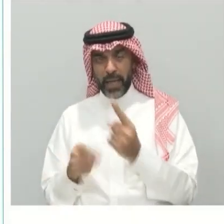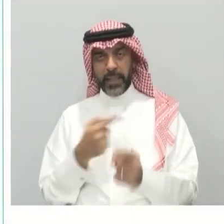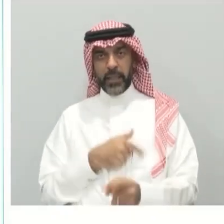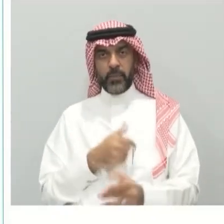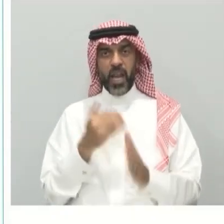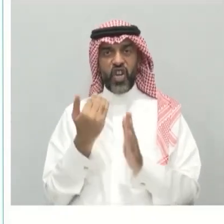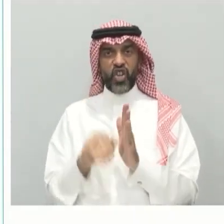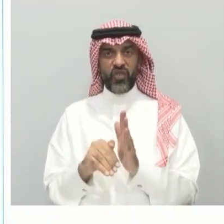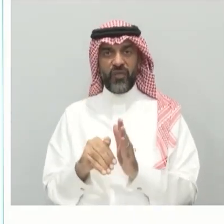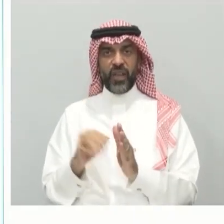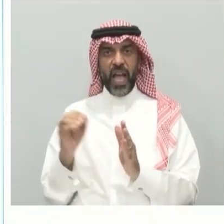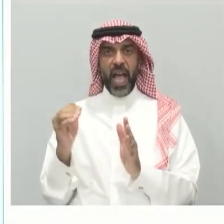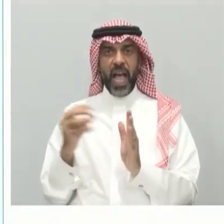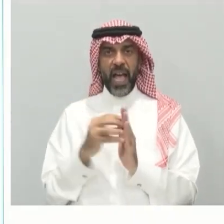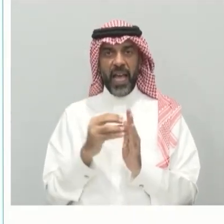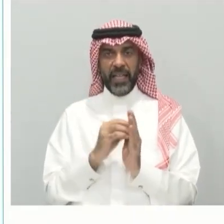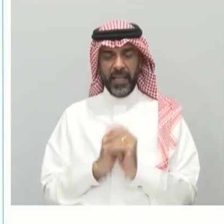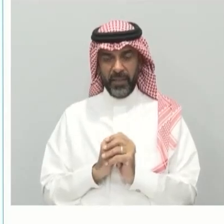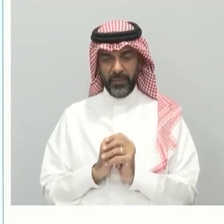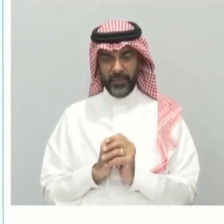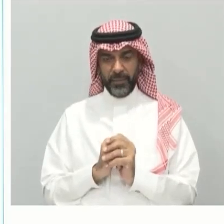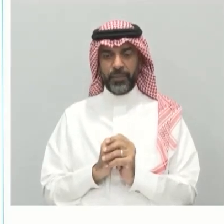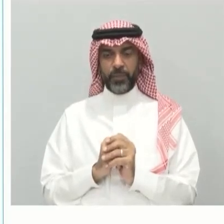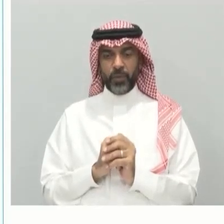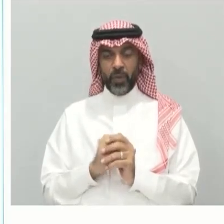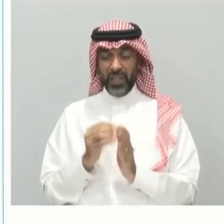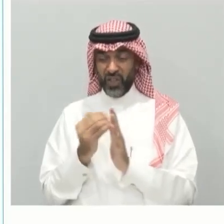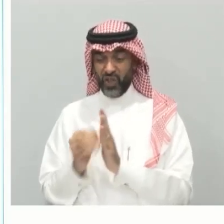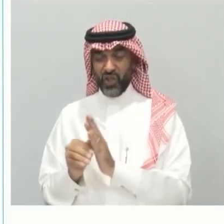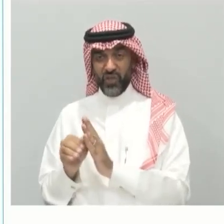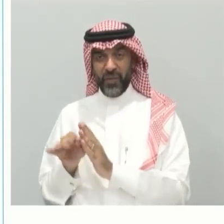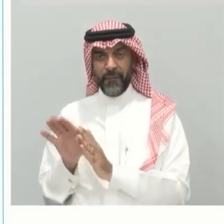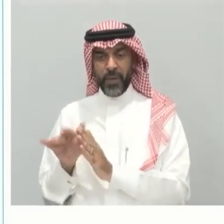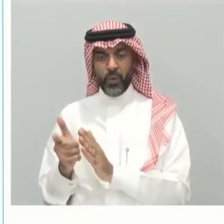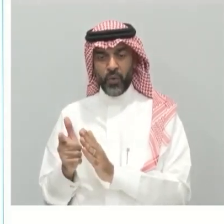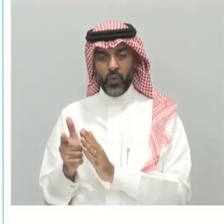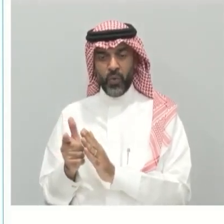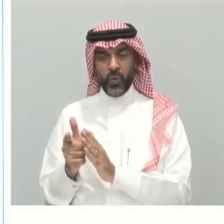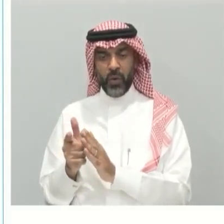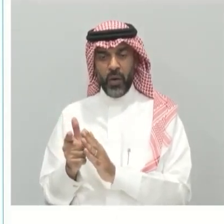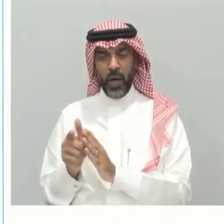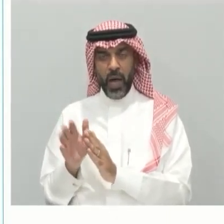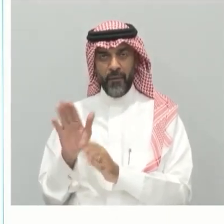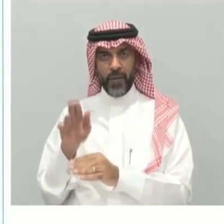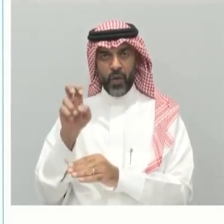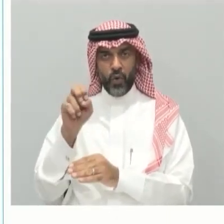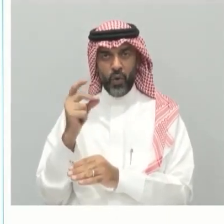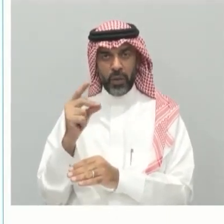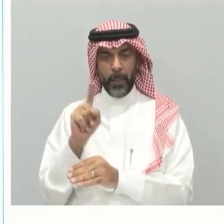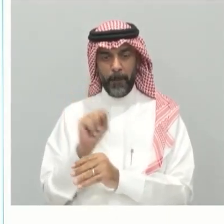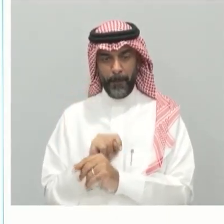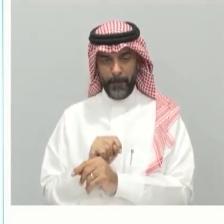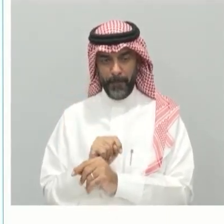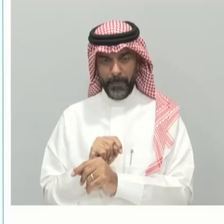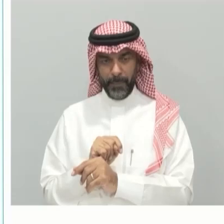الخليه ويحتوي كل نصف خليه على قطب ومحلول يشتمل على ايونات بمعنى انه لو حطينا خط كذلك ايش